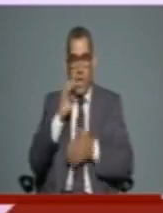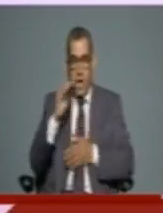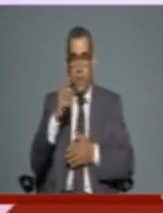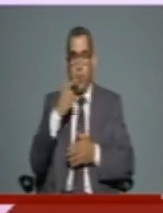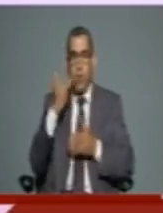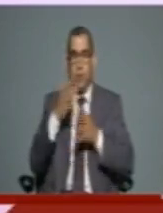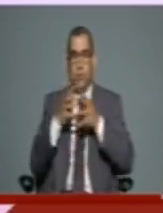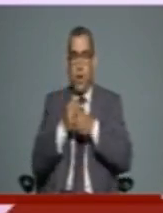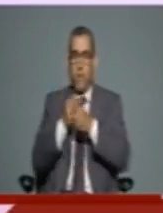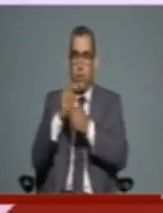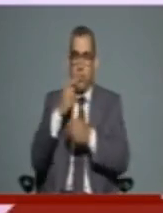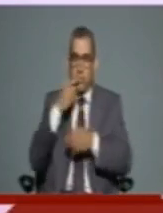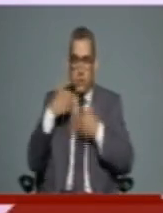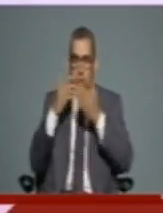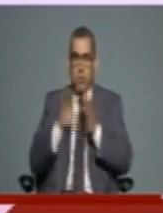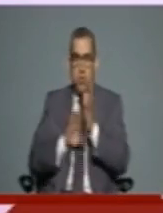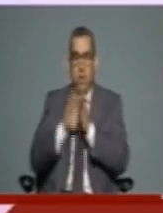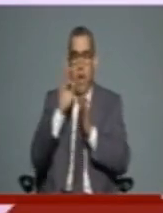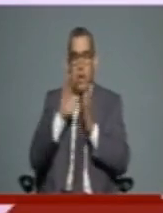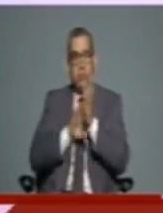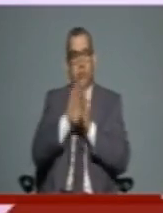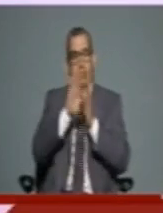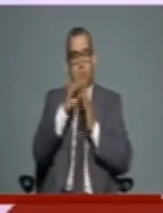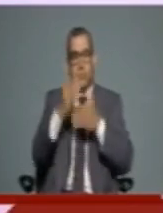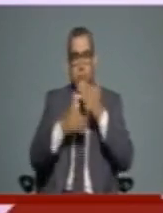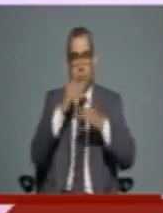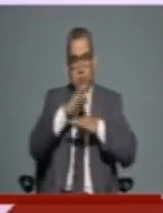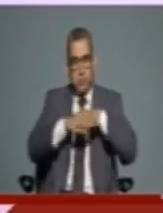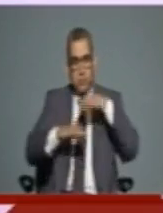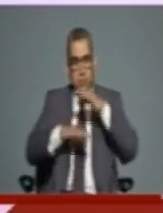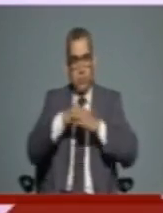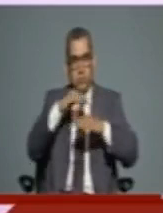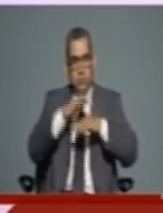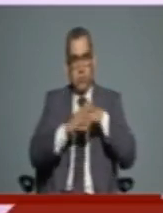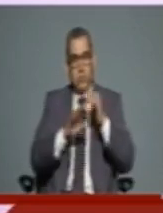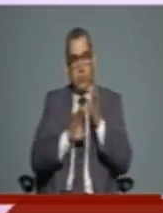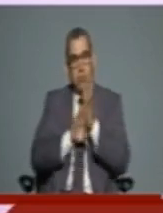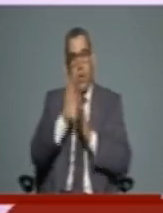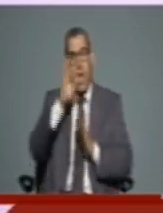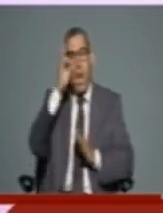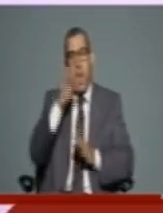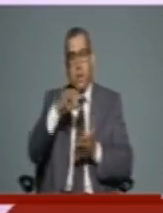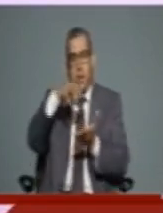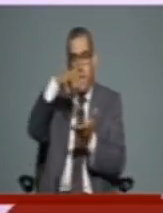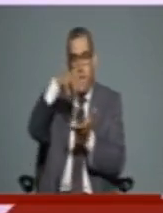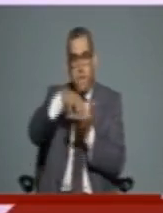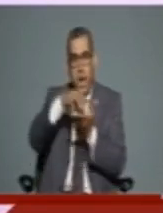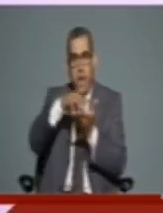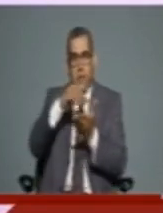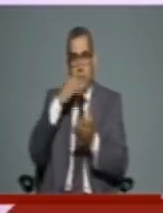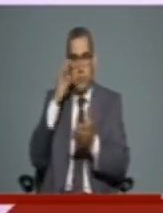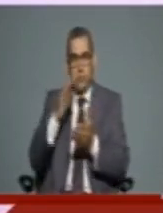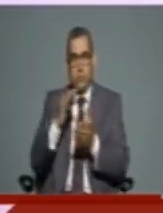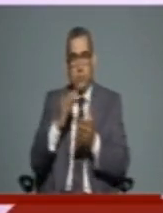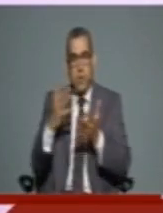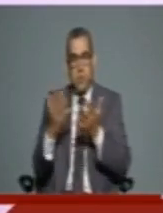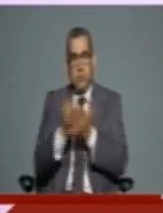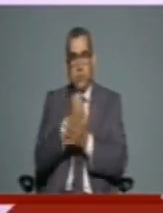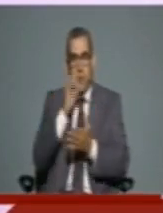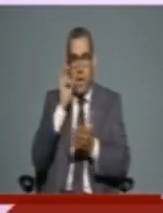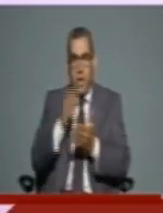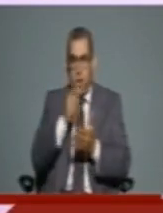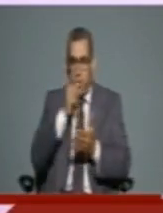في التنمية والبناء حتى يكون هذا البلد بلدا يستحق أن نقول